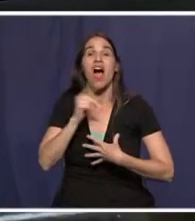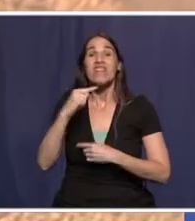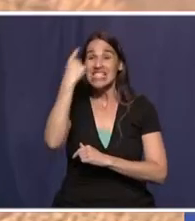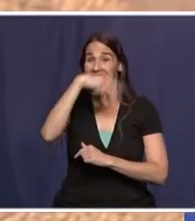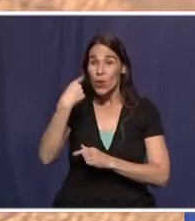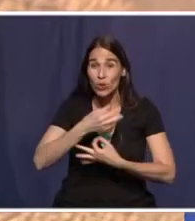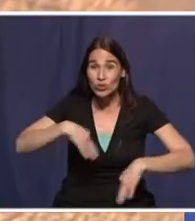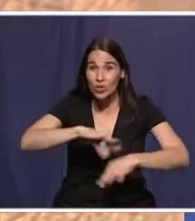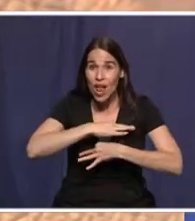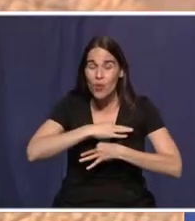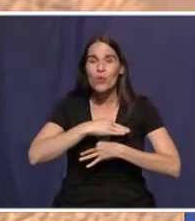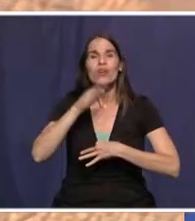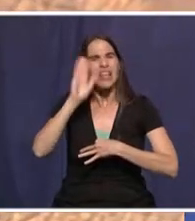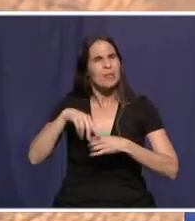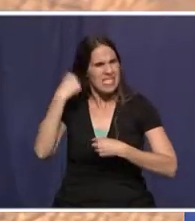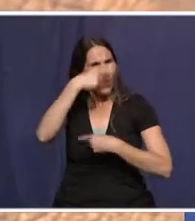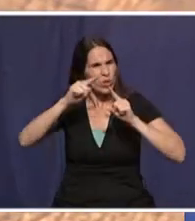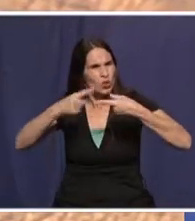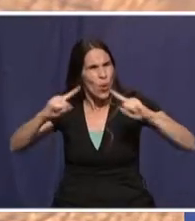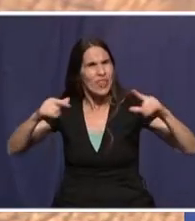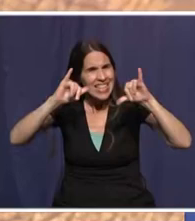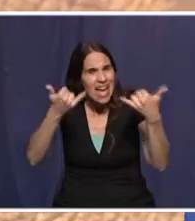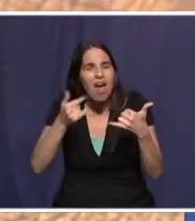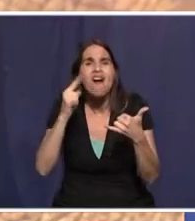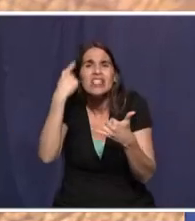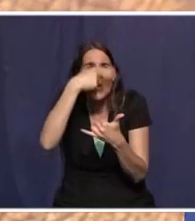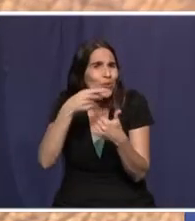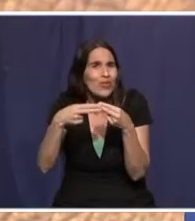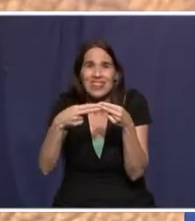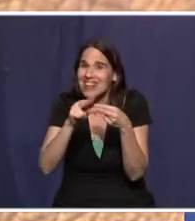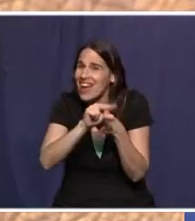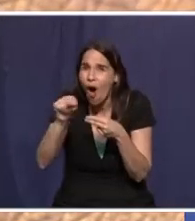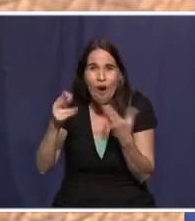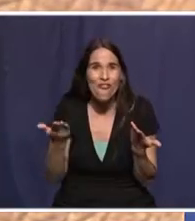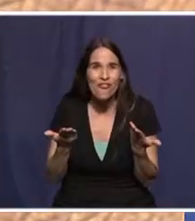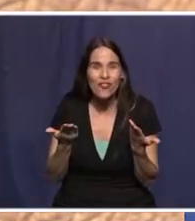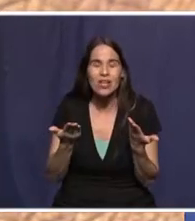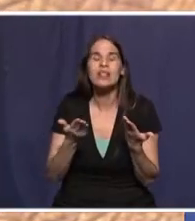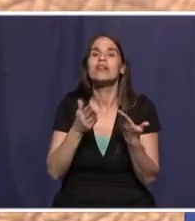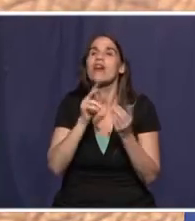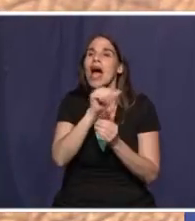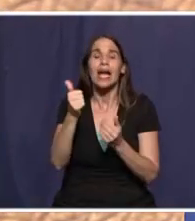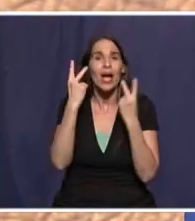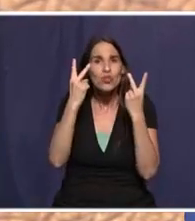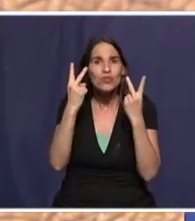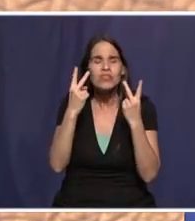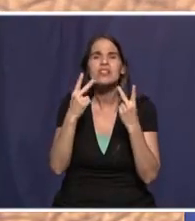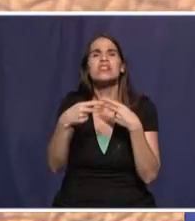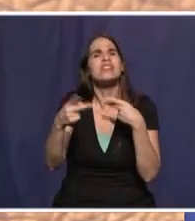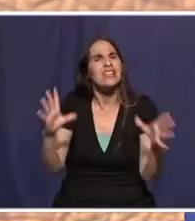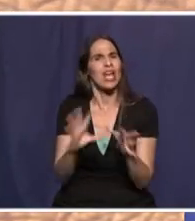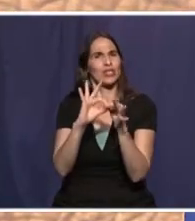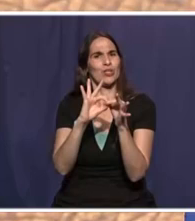הזהויות שלנו, גם כשהן שונות, כל כך הן קרובות כל כך, ויותר מכל, הן קשורות אלה